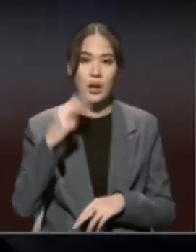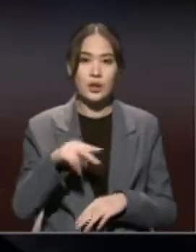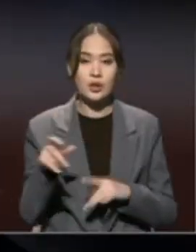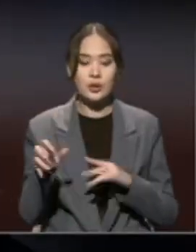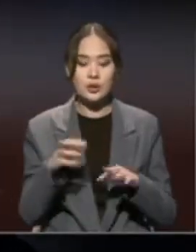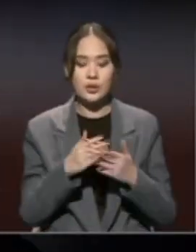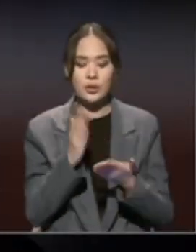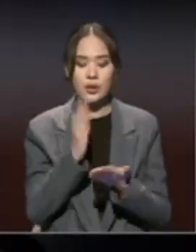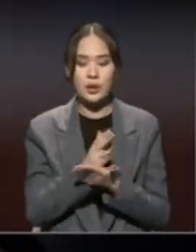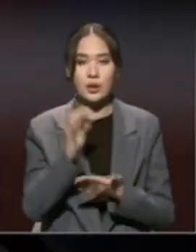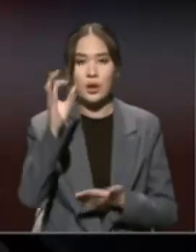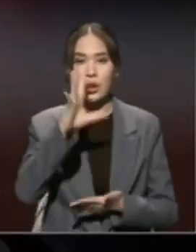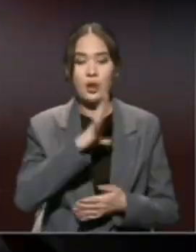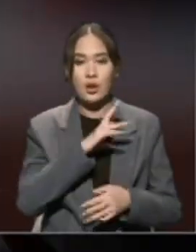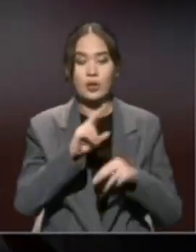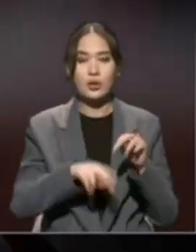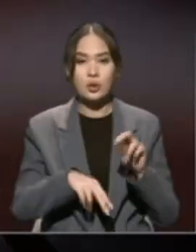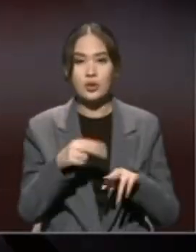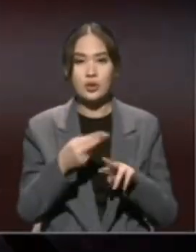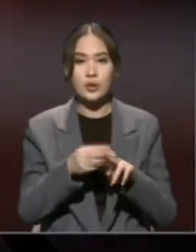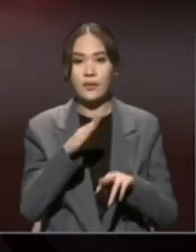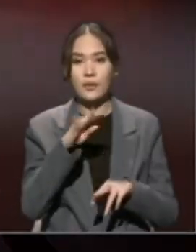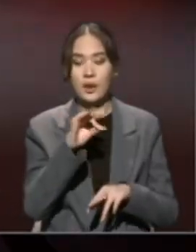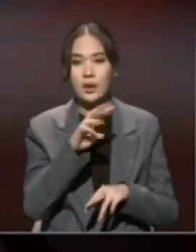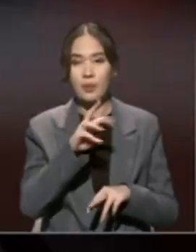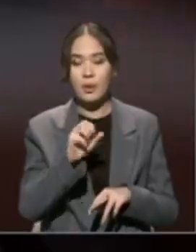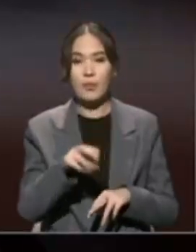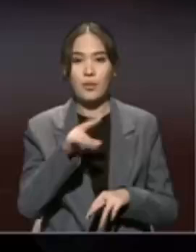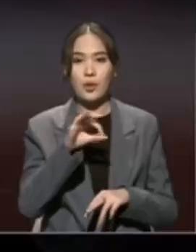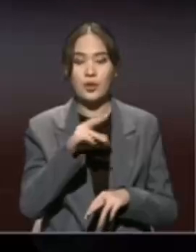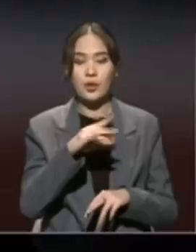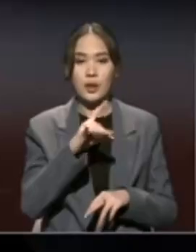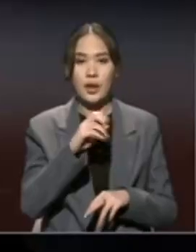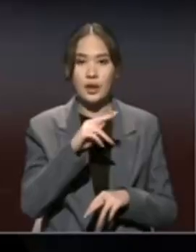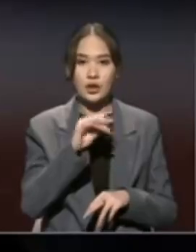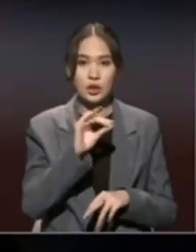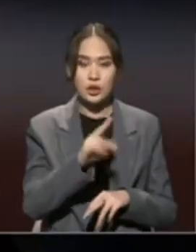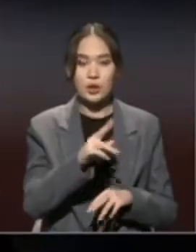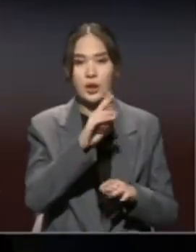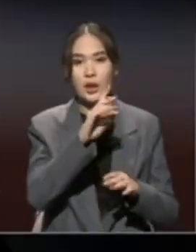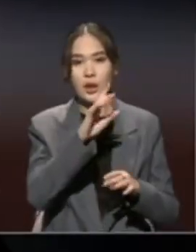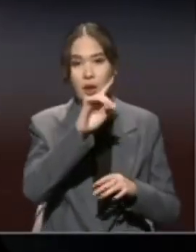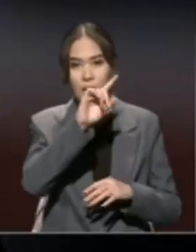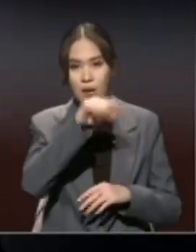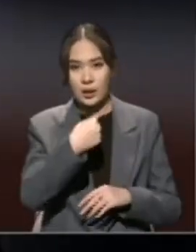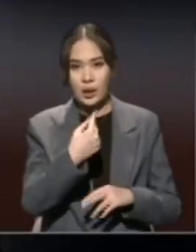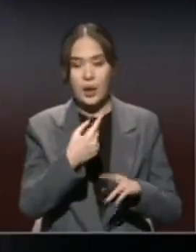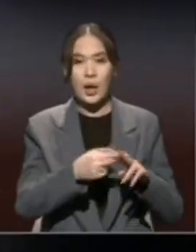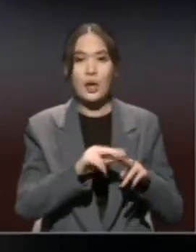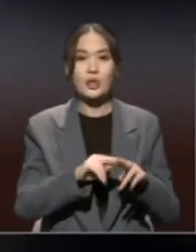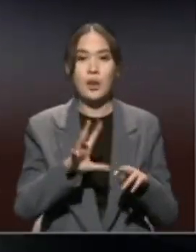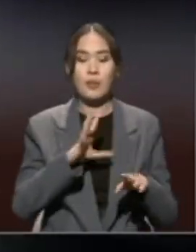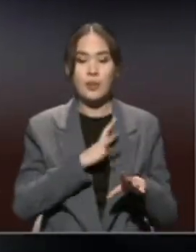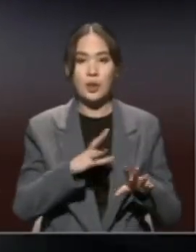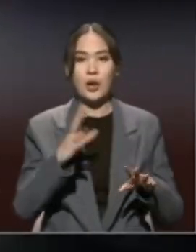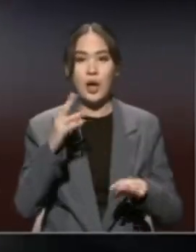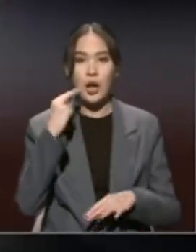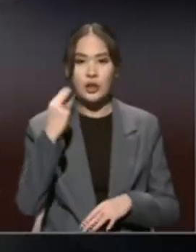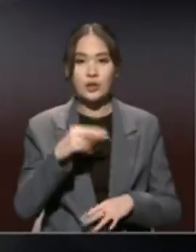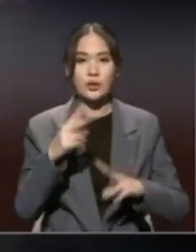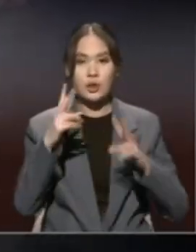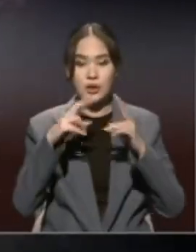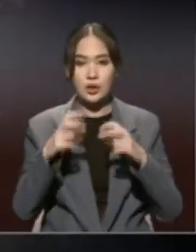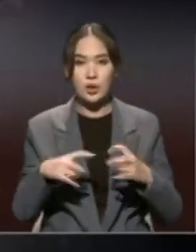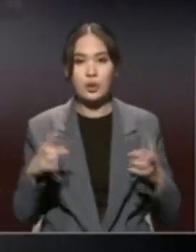бар. Енді құрылыс фирмасы ол жаңағы подрядчиктерді жалдайды. Енді оның жаңағы шынында да оның сапасын тексеріп отыру